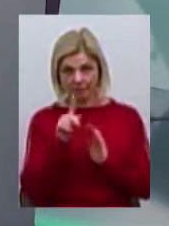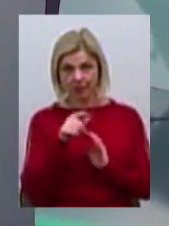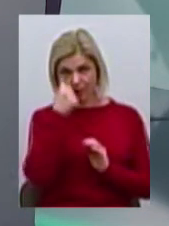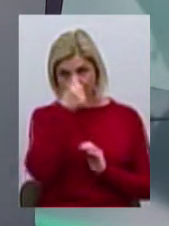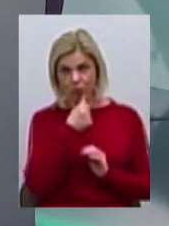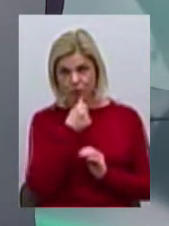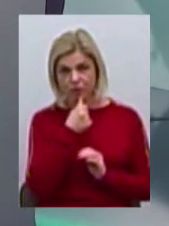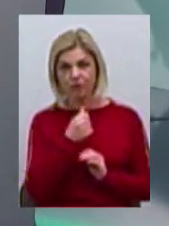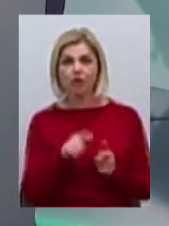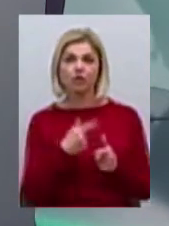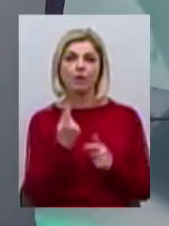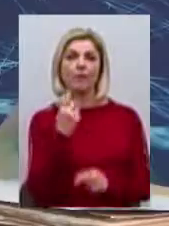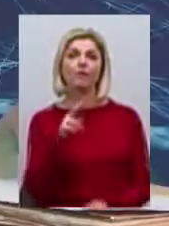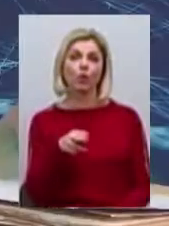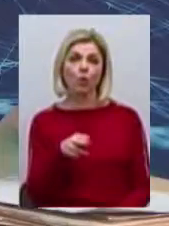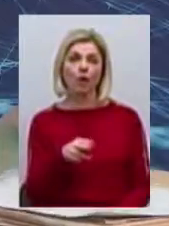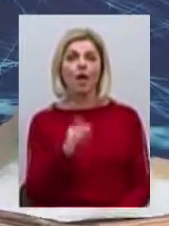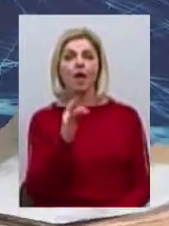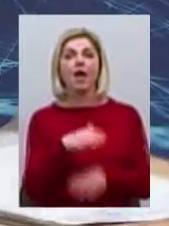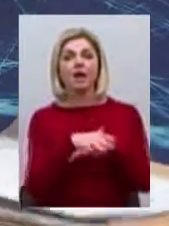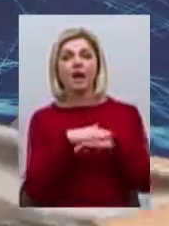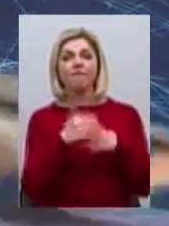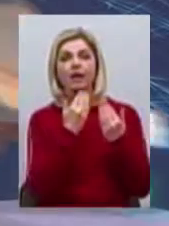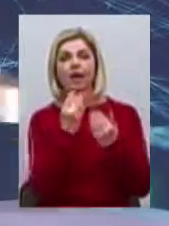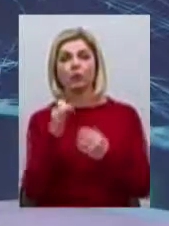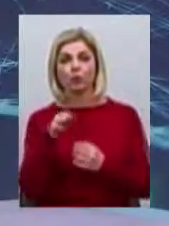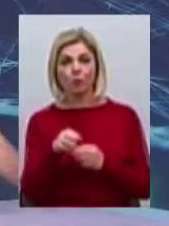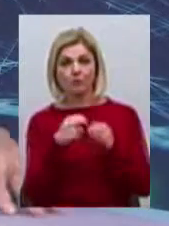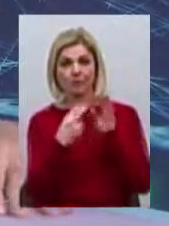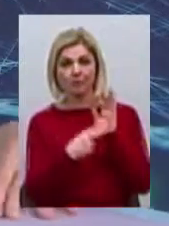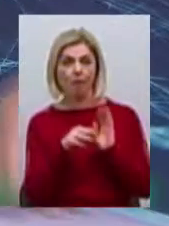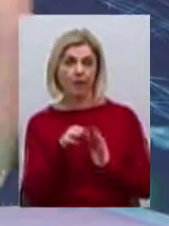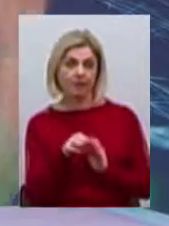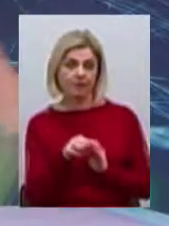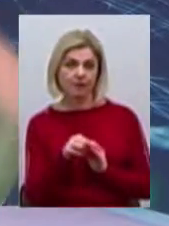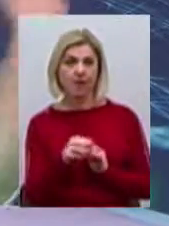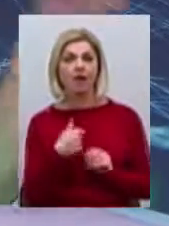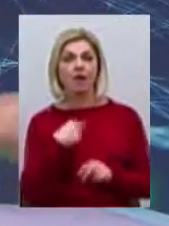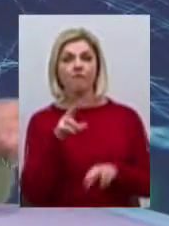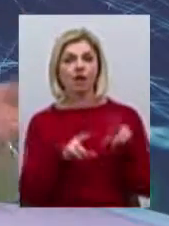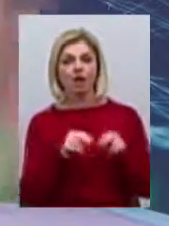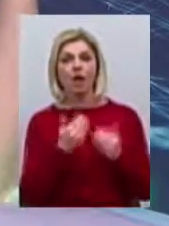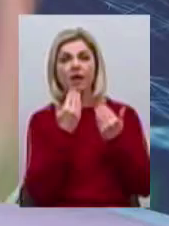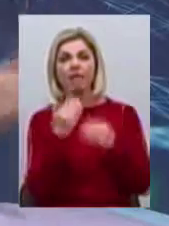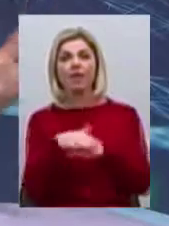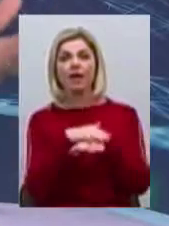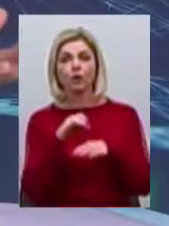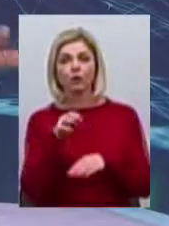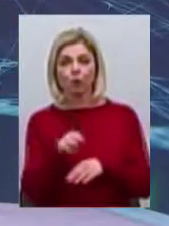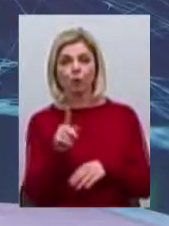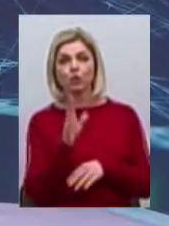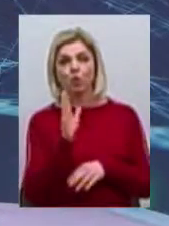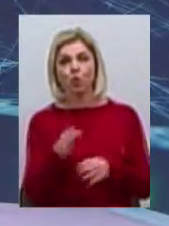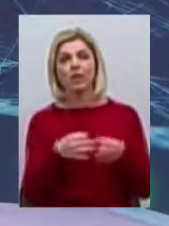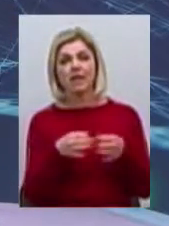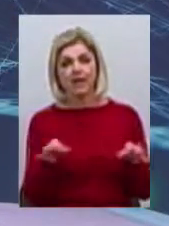Чи 1 грудня 91-го? Я вважаю референдум. 17 березня. Так, я вважаю референдум, коли ми вирішили, що у нас буде незалежна